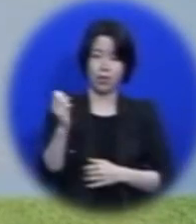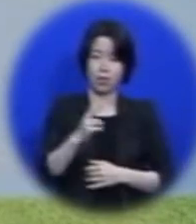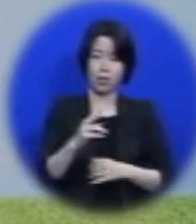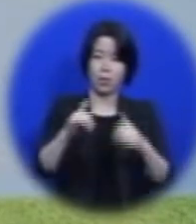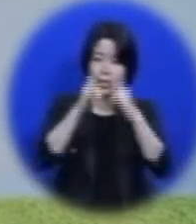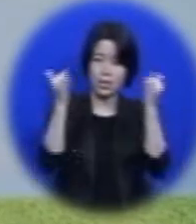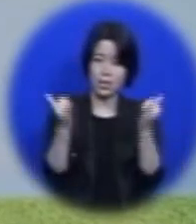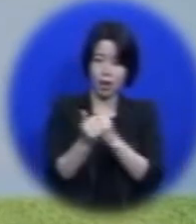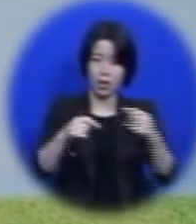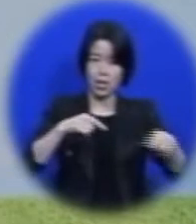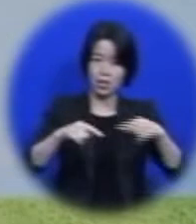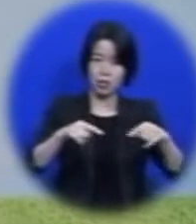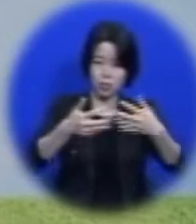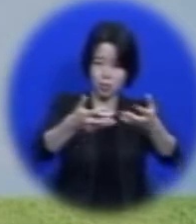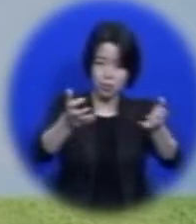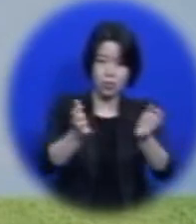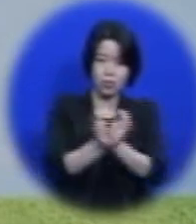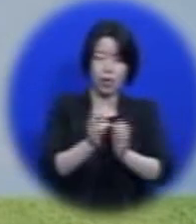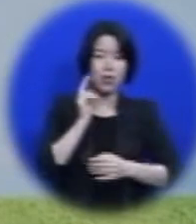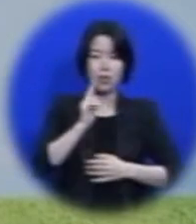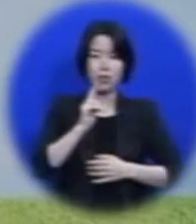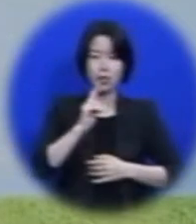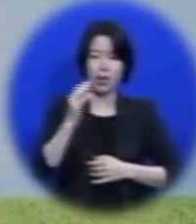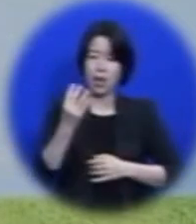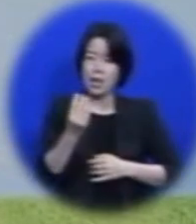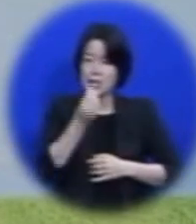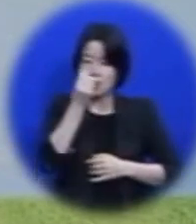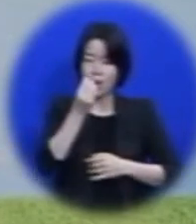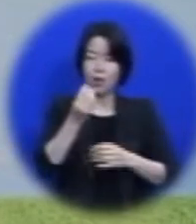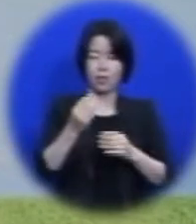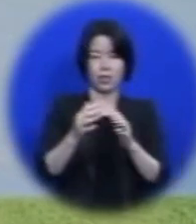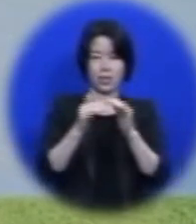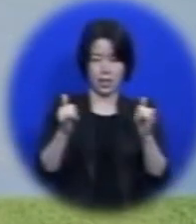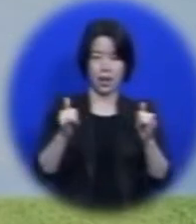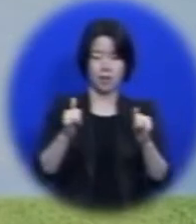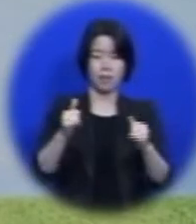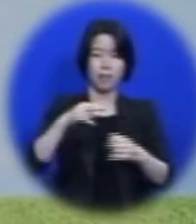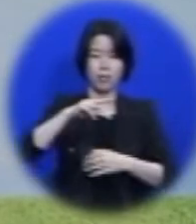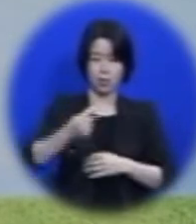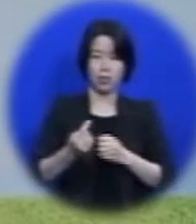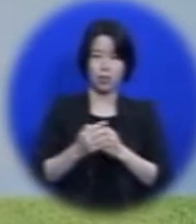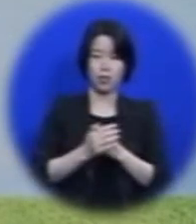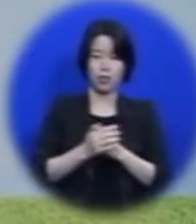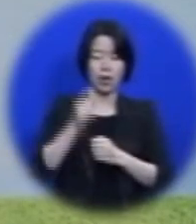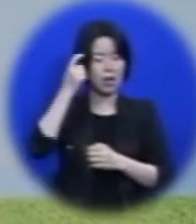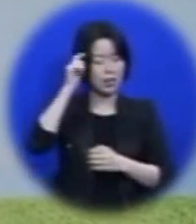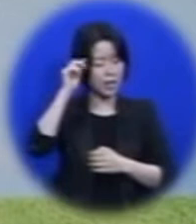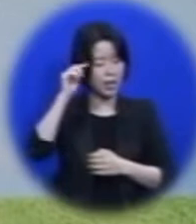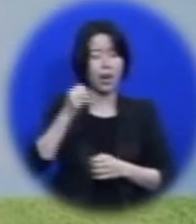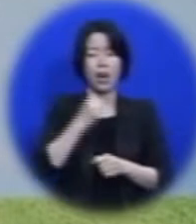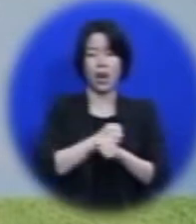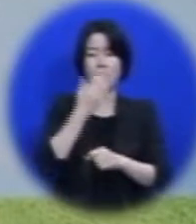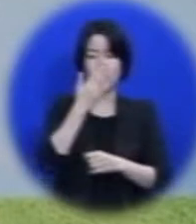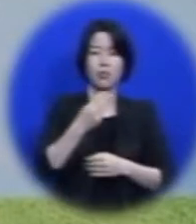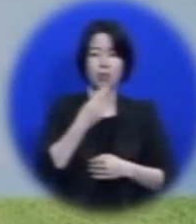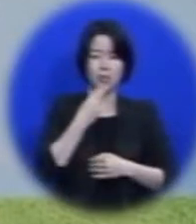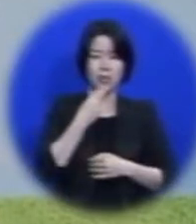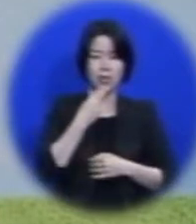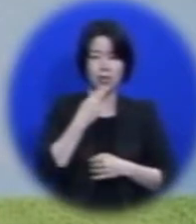사회 지도층에 심지어 성직자들까지 뭐 상상할 수 없는 그런